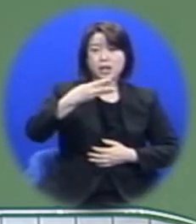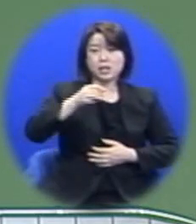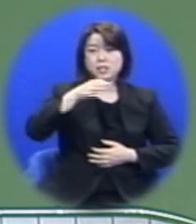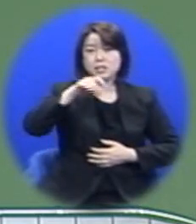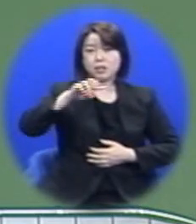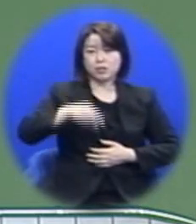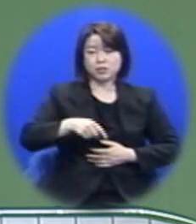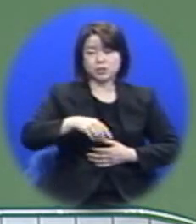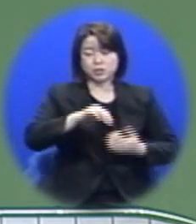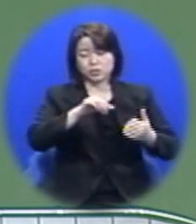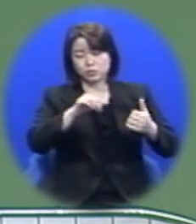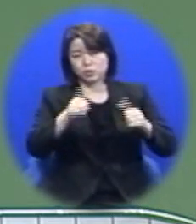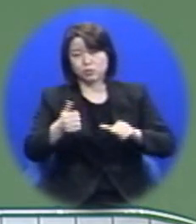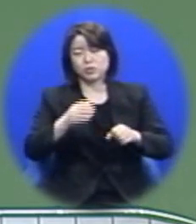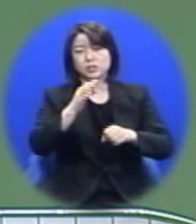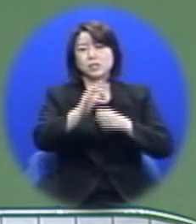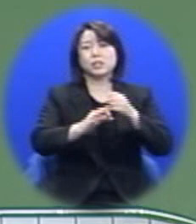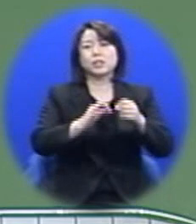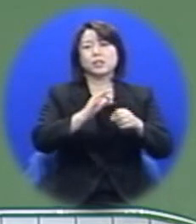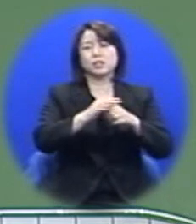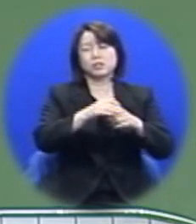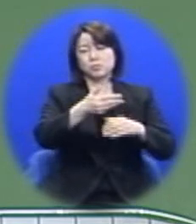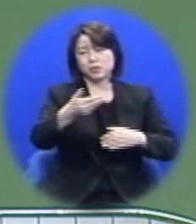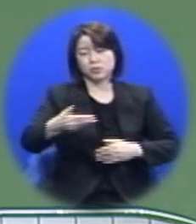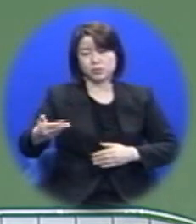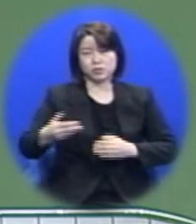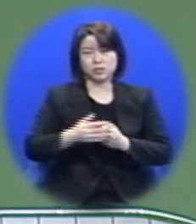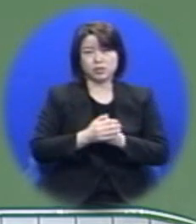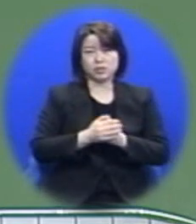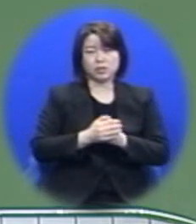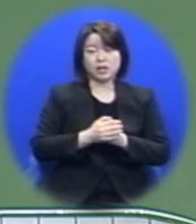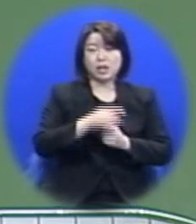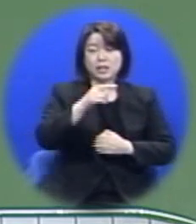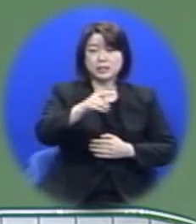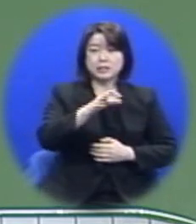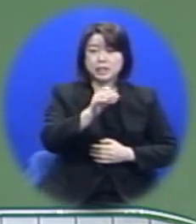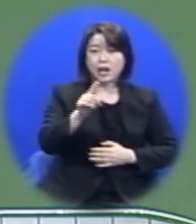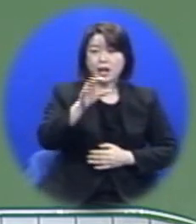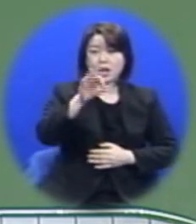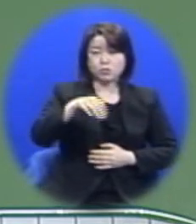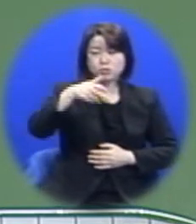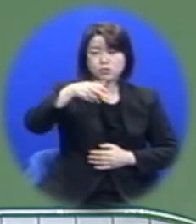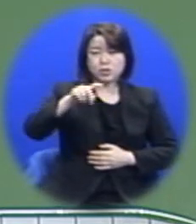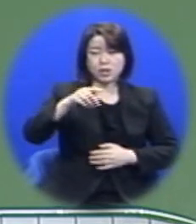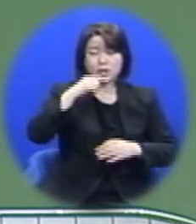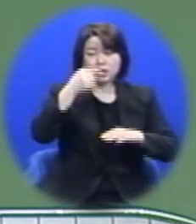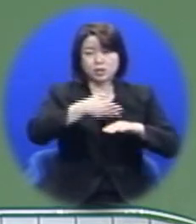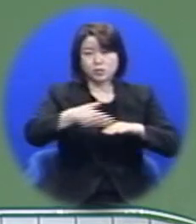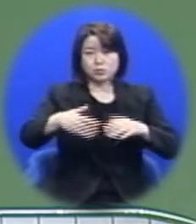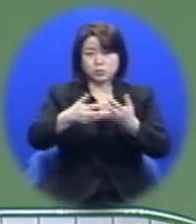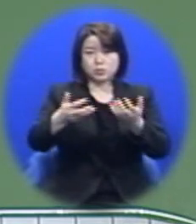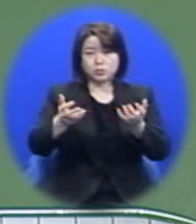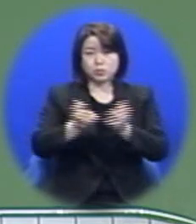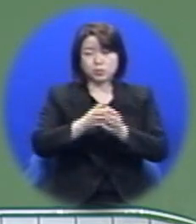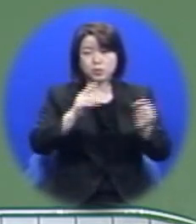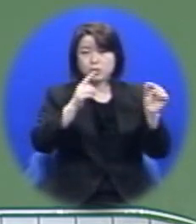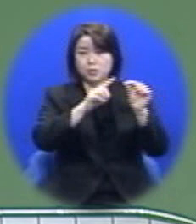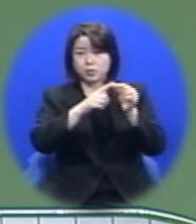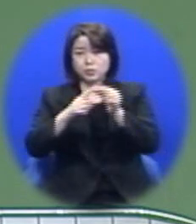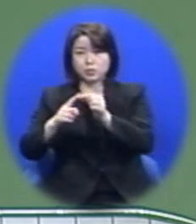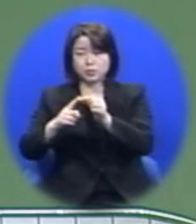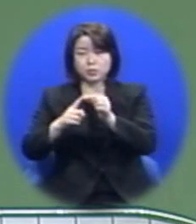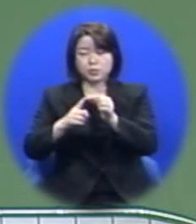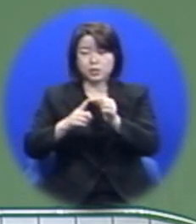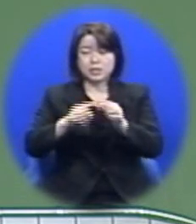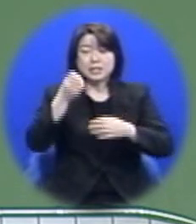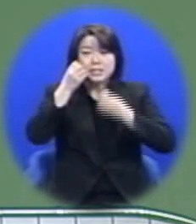지나서 1992년에 아홉 가족의 언어로 신약 성경이 완역이 되어서 봉헌 예배가